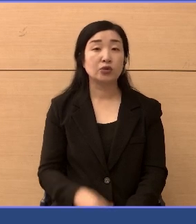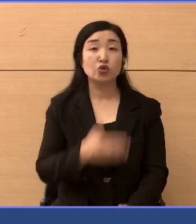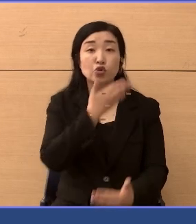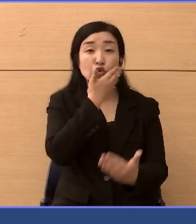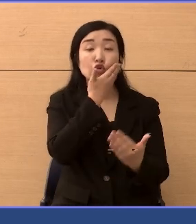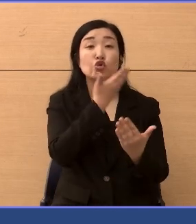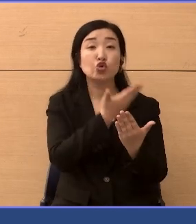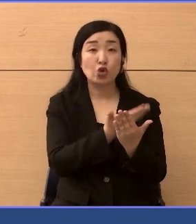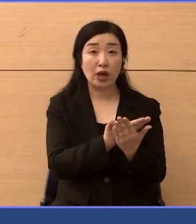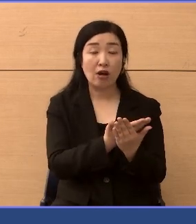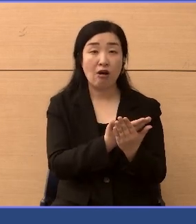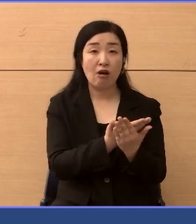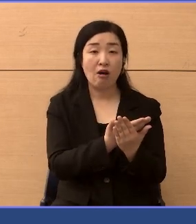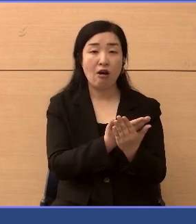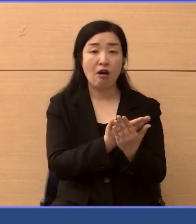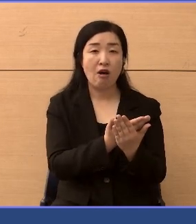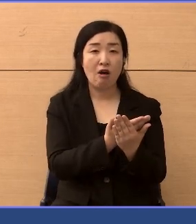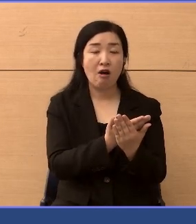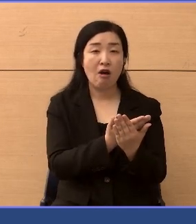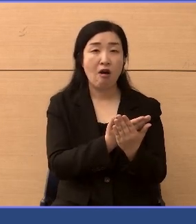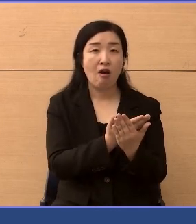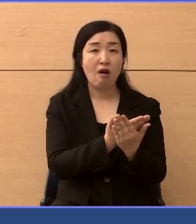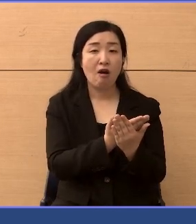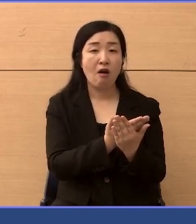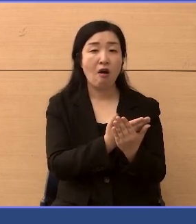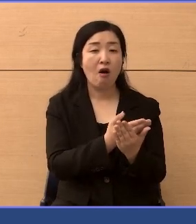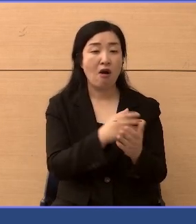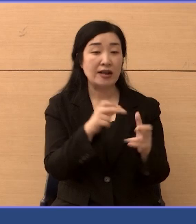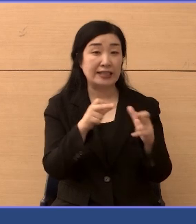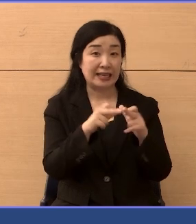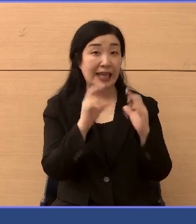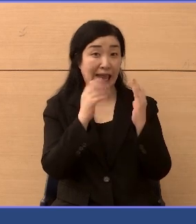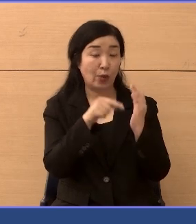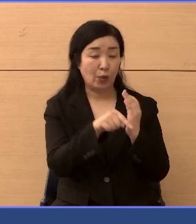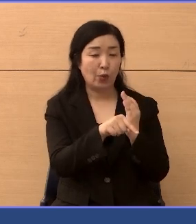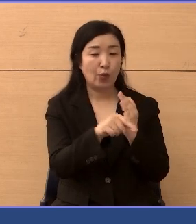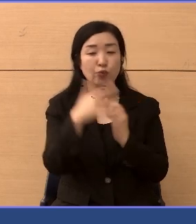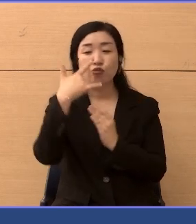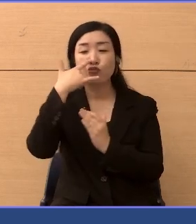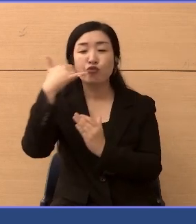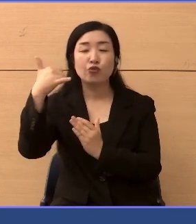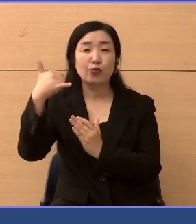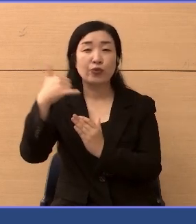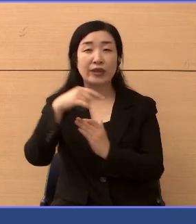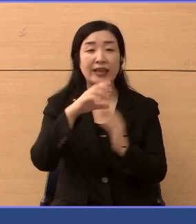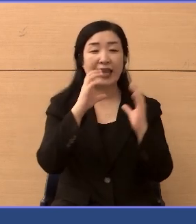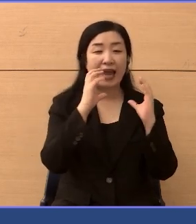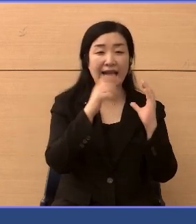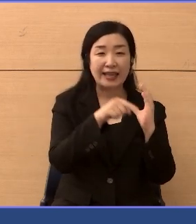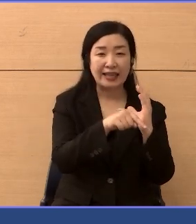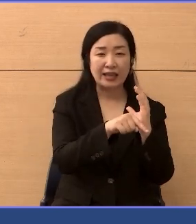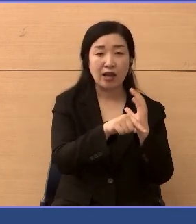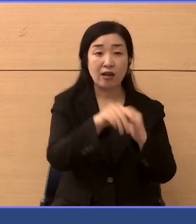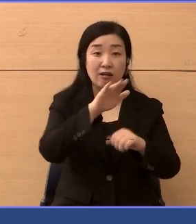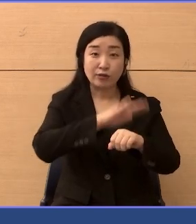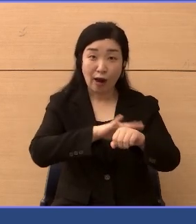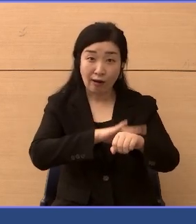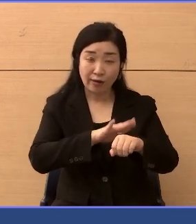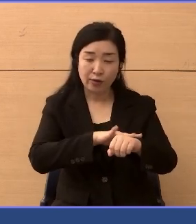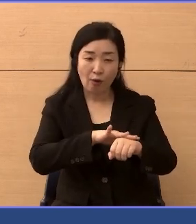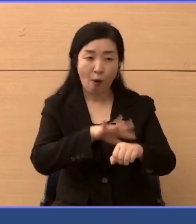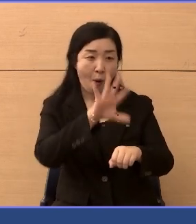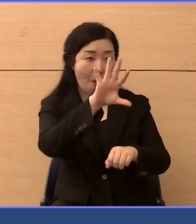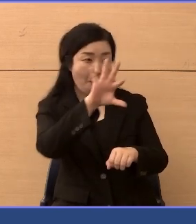able 중요한 to 것은 identify and 환자의 encourage the 부모님들이 child's strengths and 아이의 강점을 skills, whether